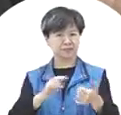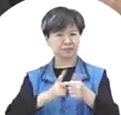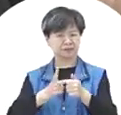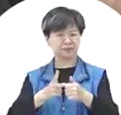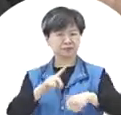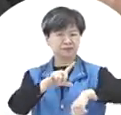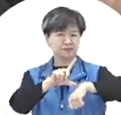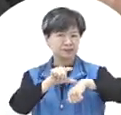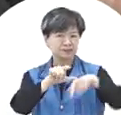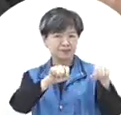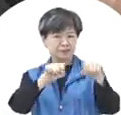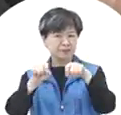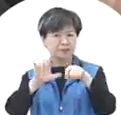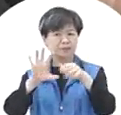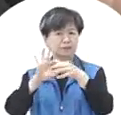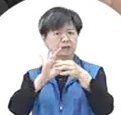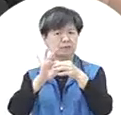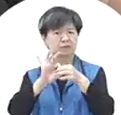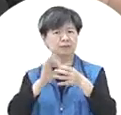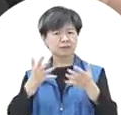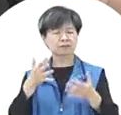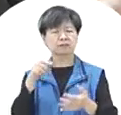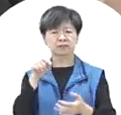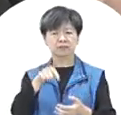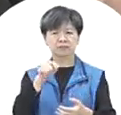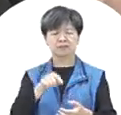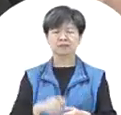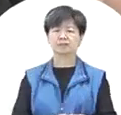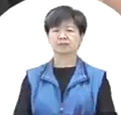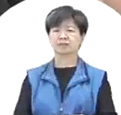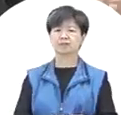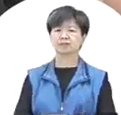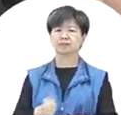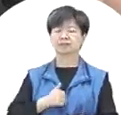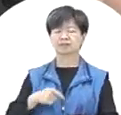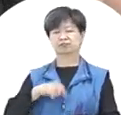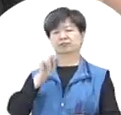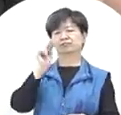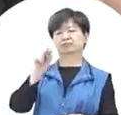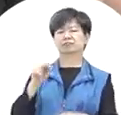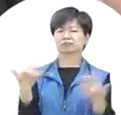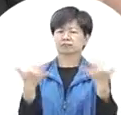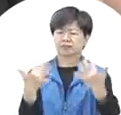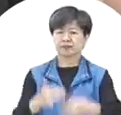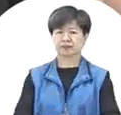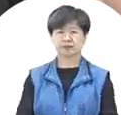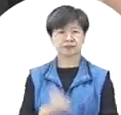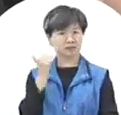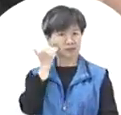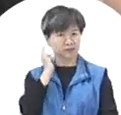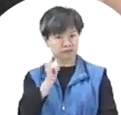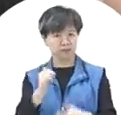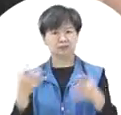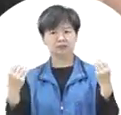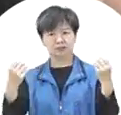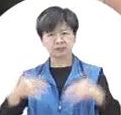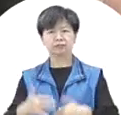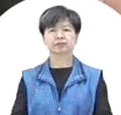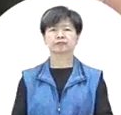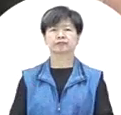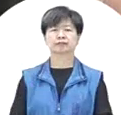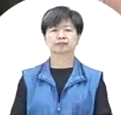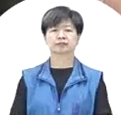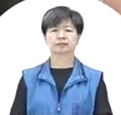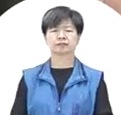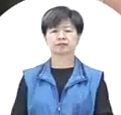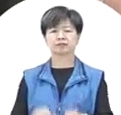间的延误有没有关系？其实这个是这个是我看到的哈。那假如没有关系的话，那我们议